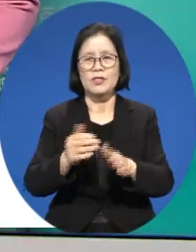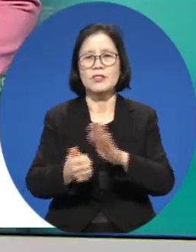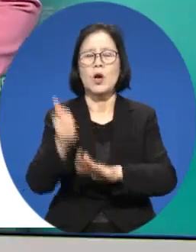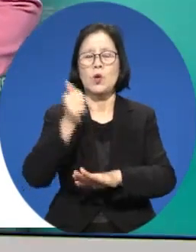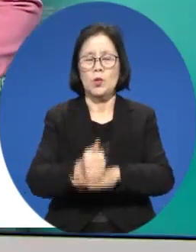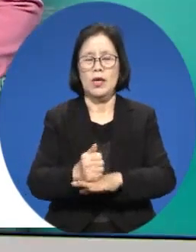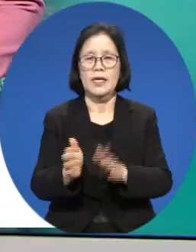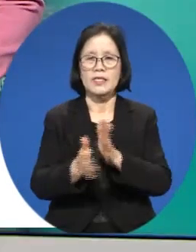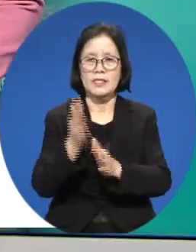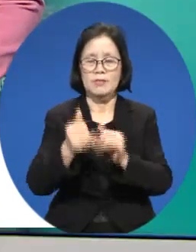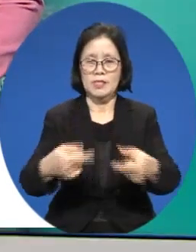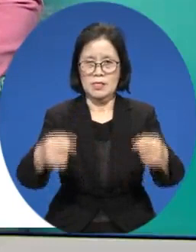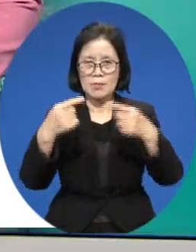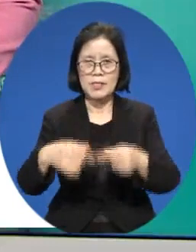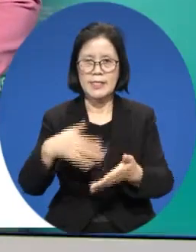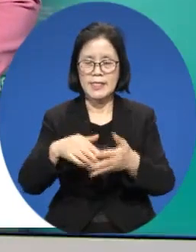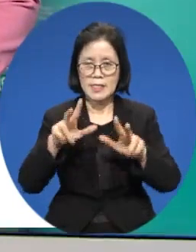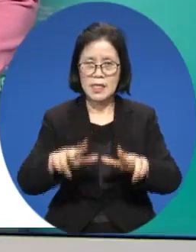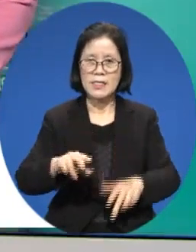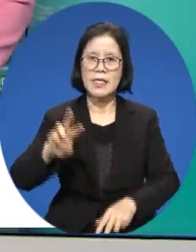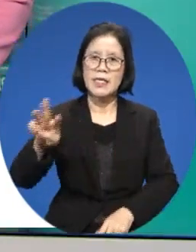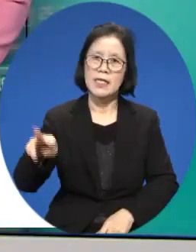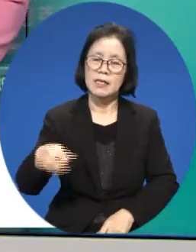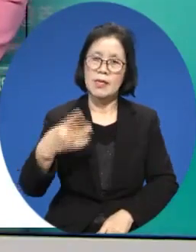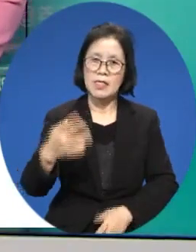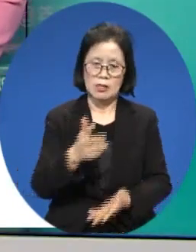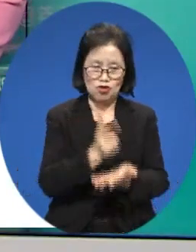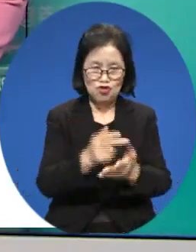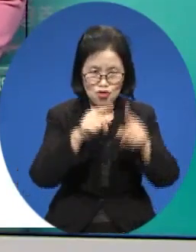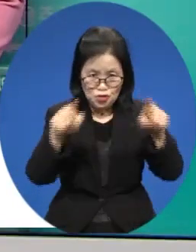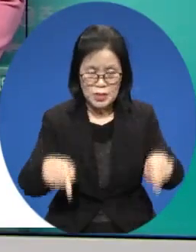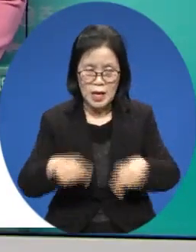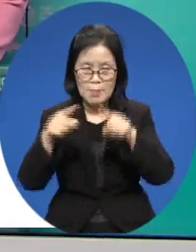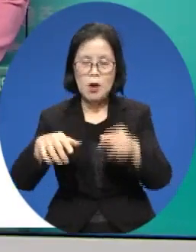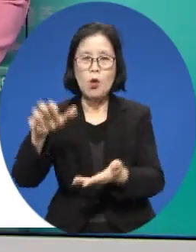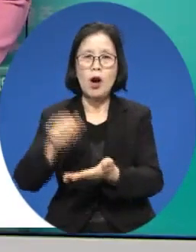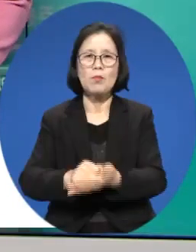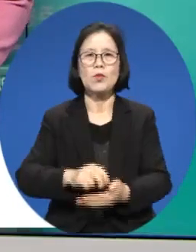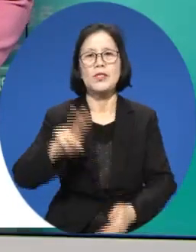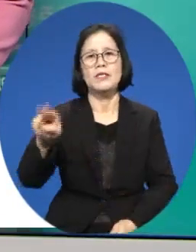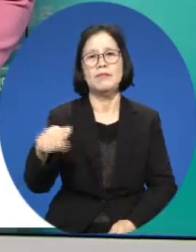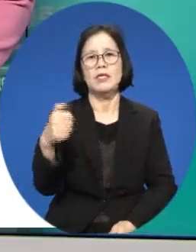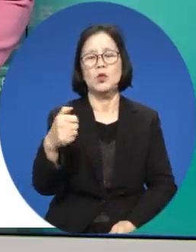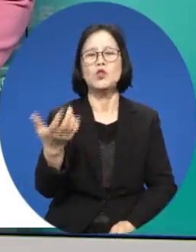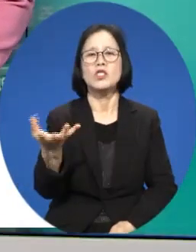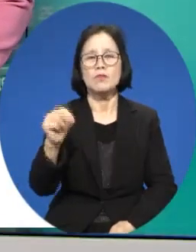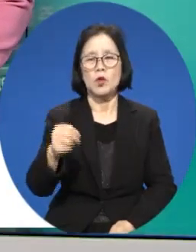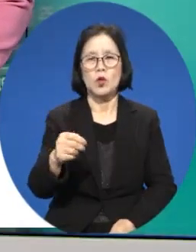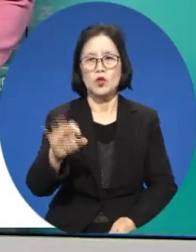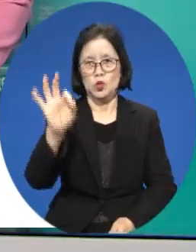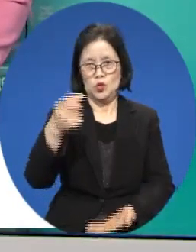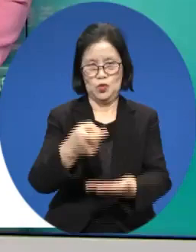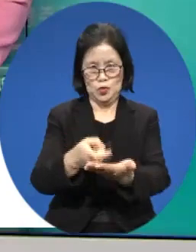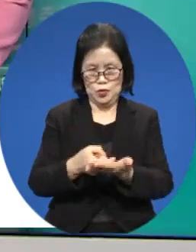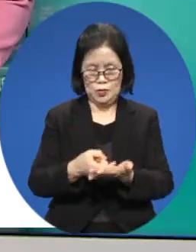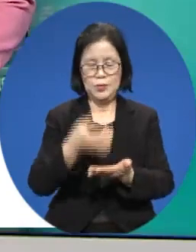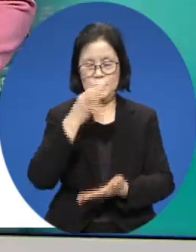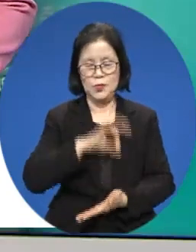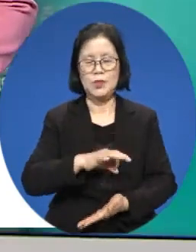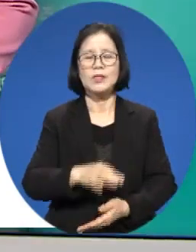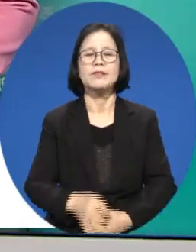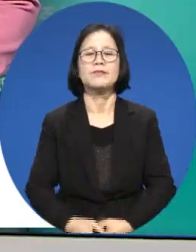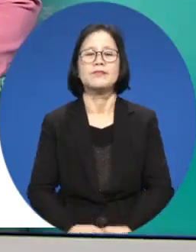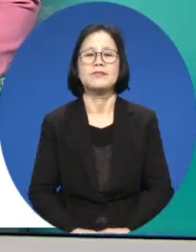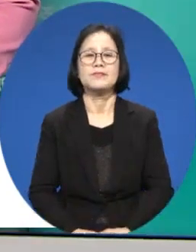참여로 지금까지 240여 대 주차 면을 확보에 250억원 상단에 예산을 절감하는 효과도 거뒀습니다